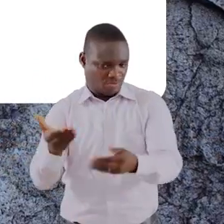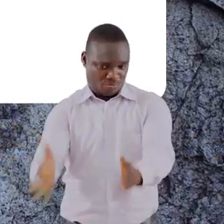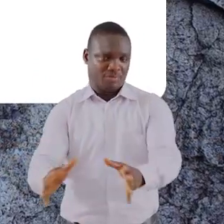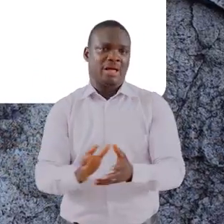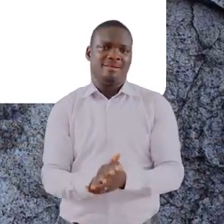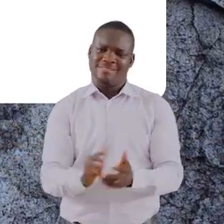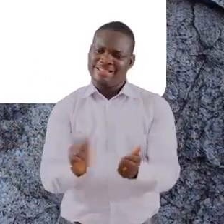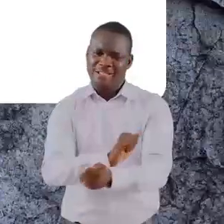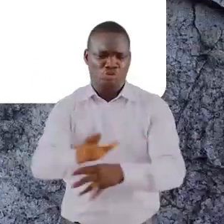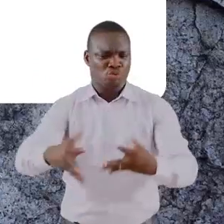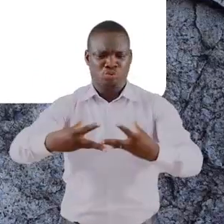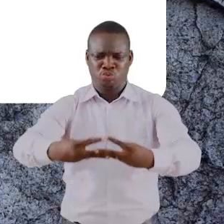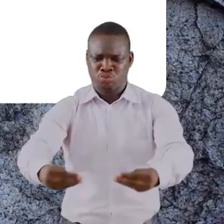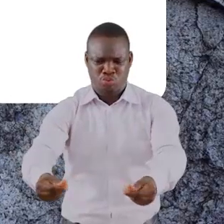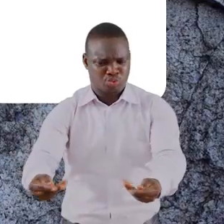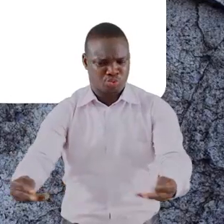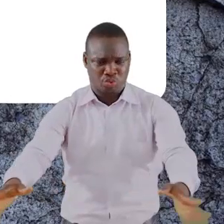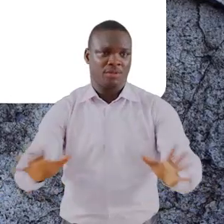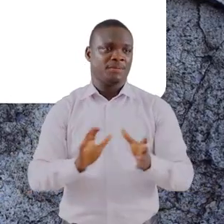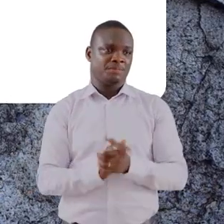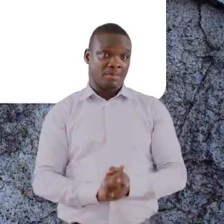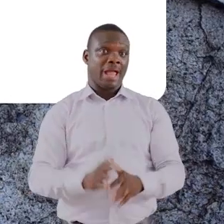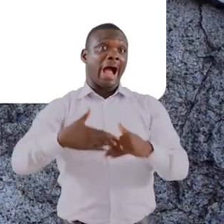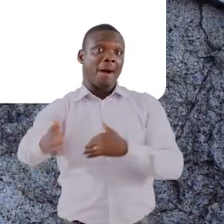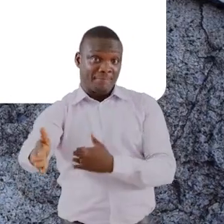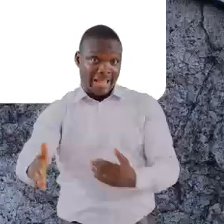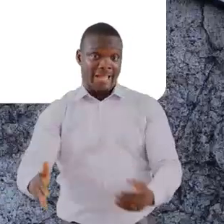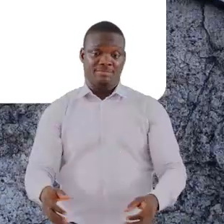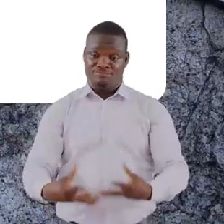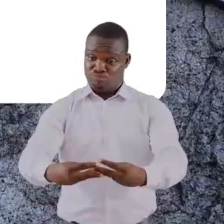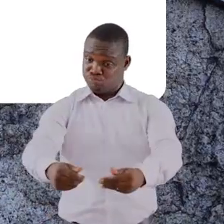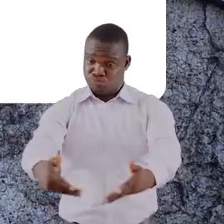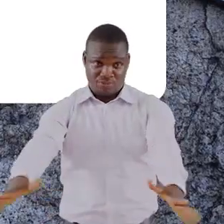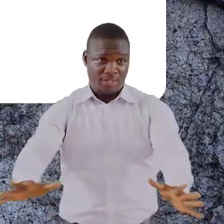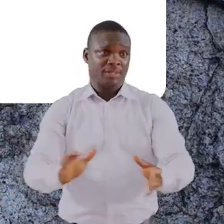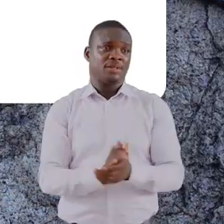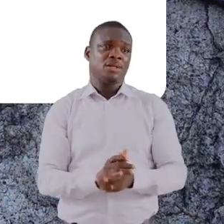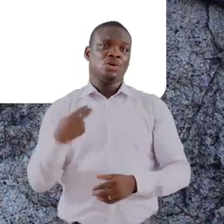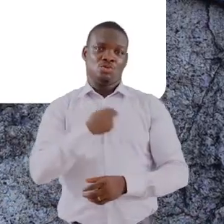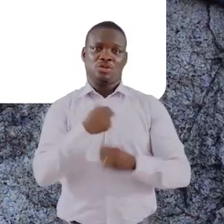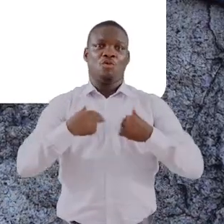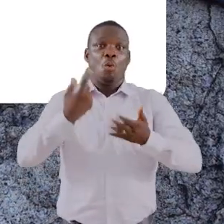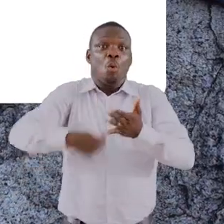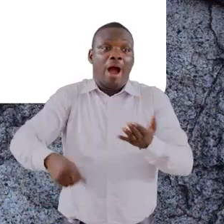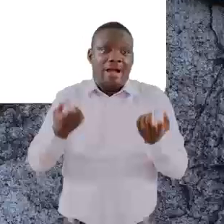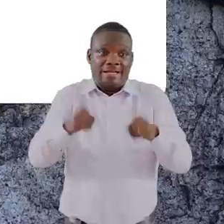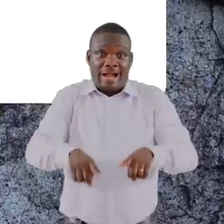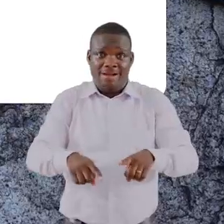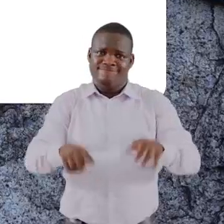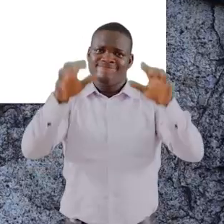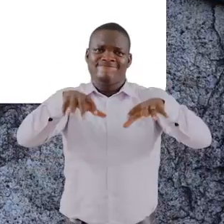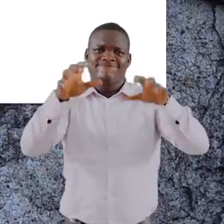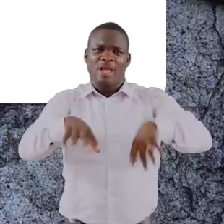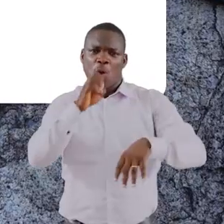préexistante. Après l'altération de cette roche préexistante, nous avons la libération